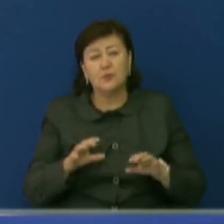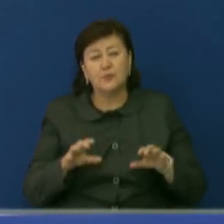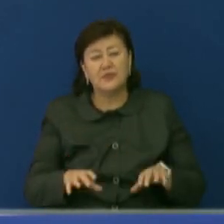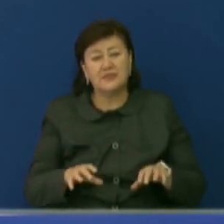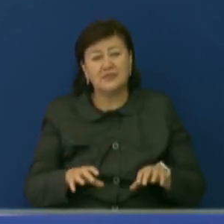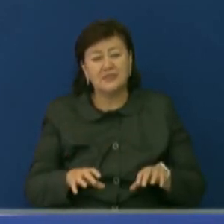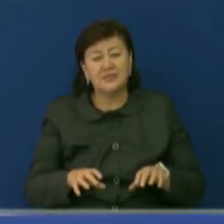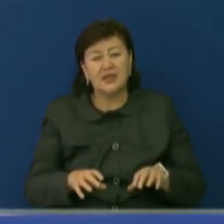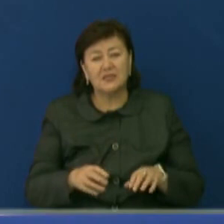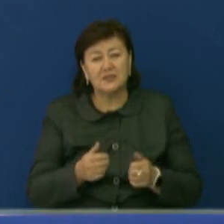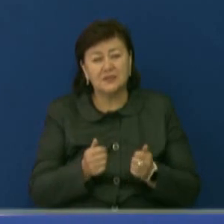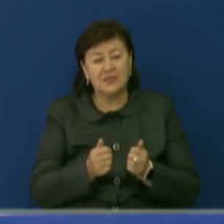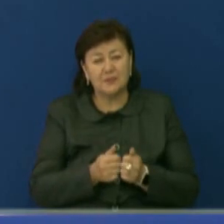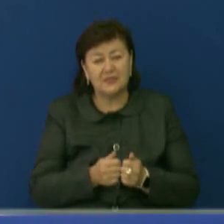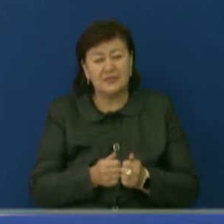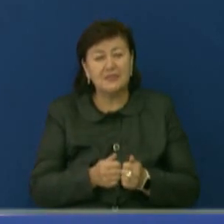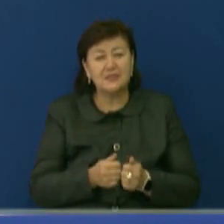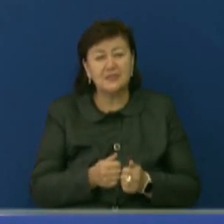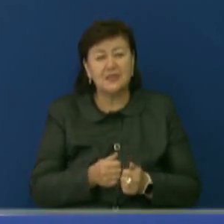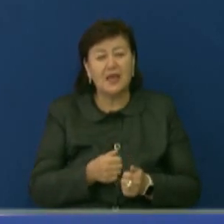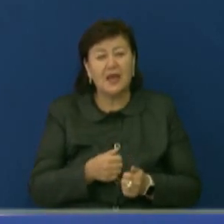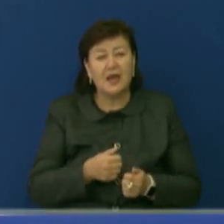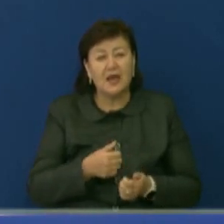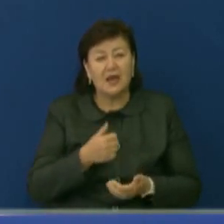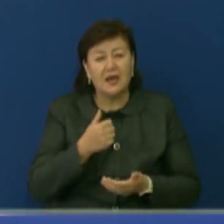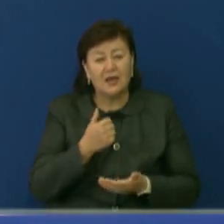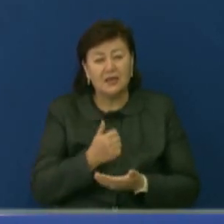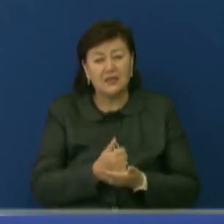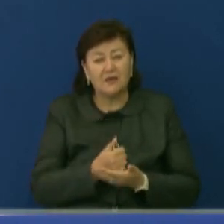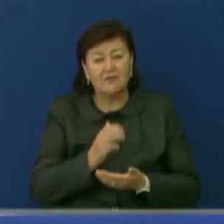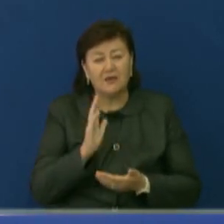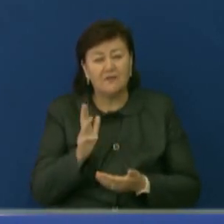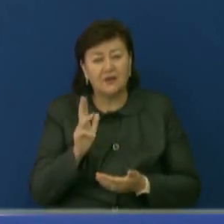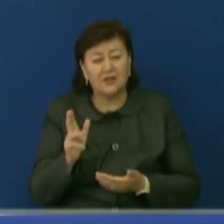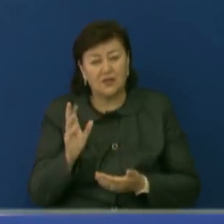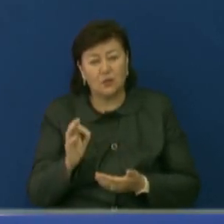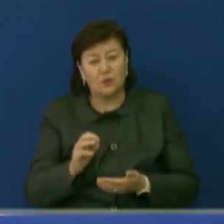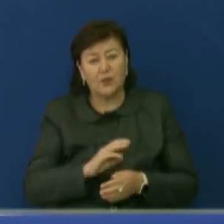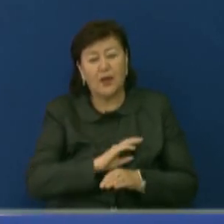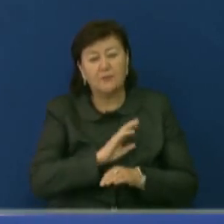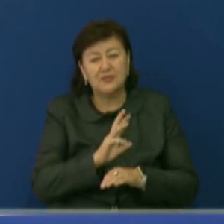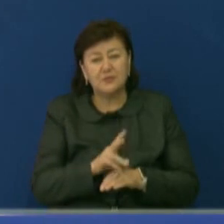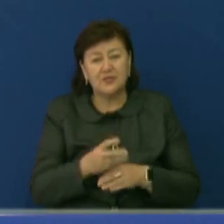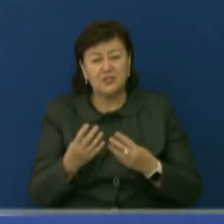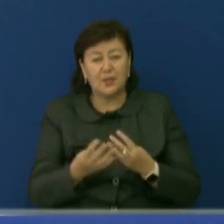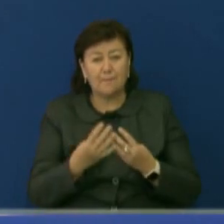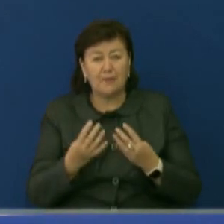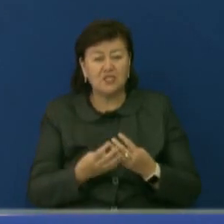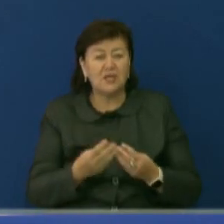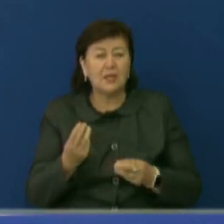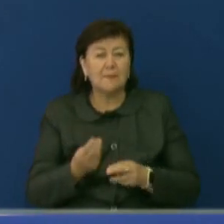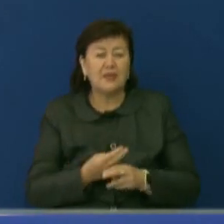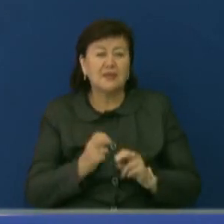председательством заместителя акима области Ержана Нурбаева. Также на совещании был рассмотрен вопрос обеспечения пожарной безопасности жилых домов